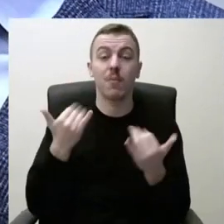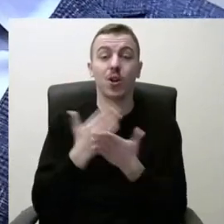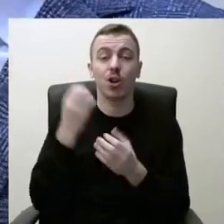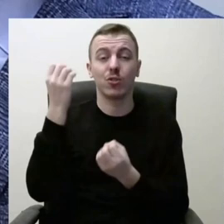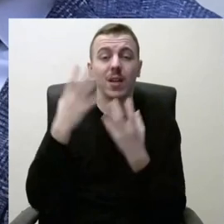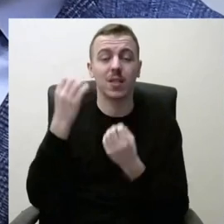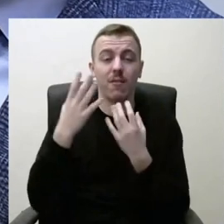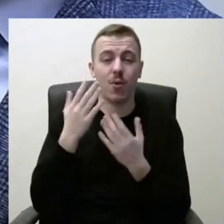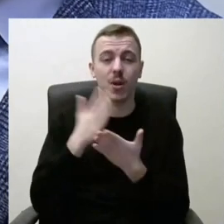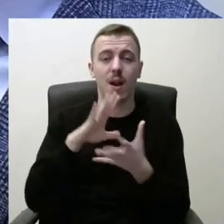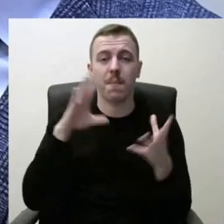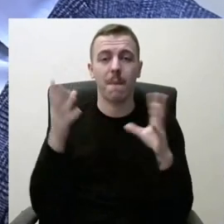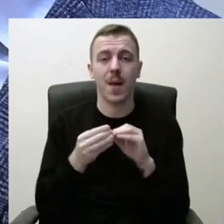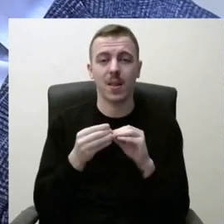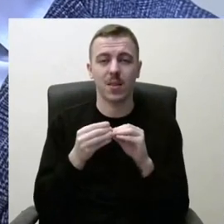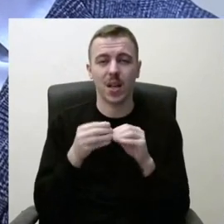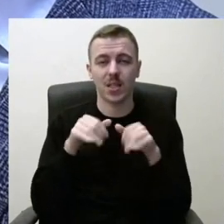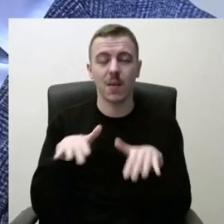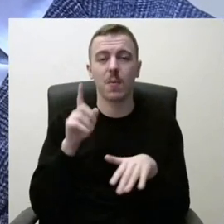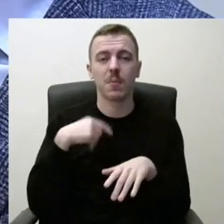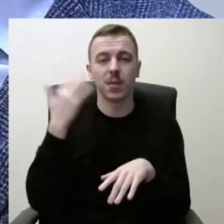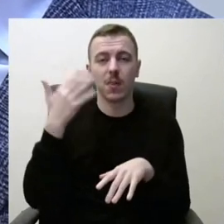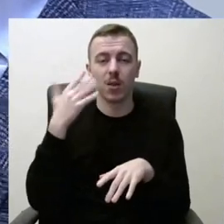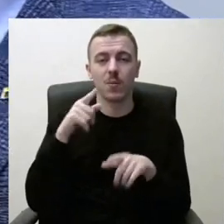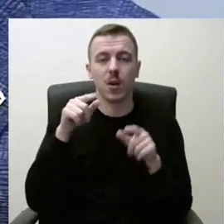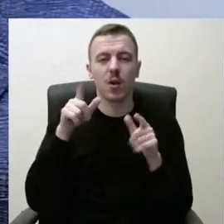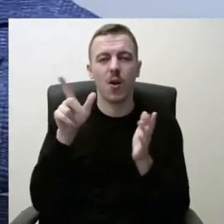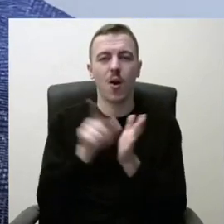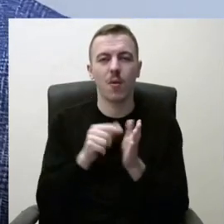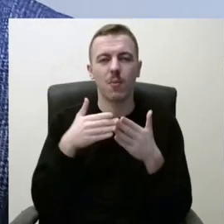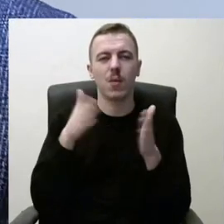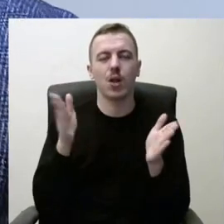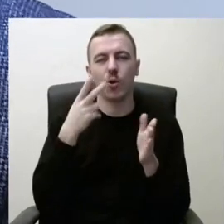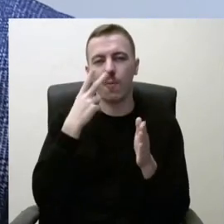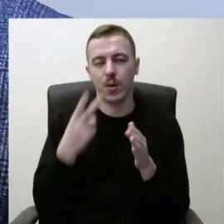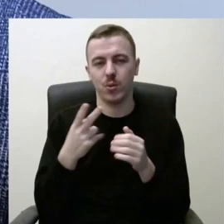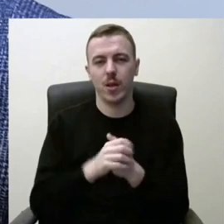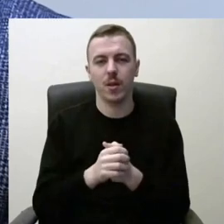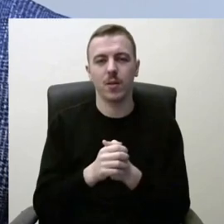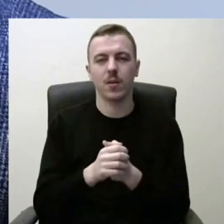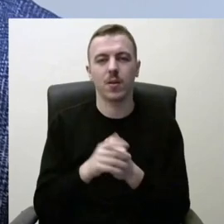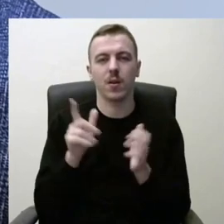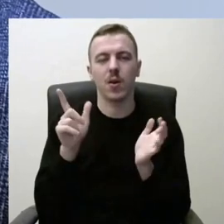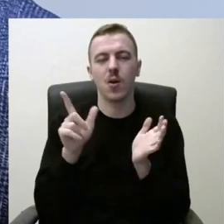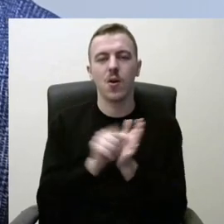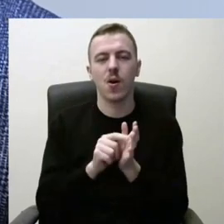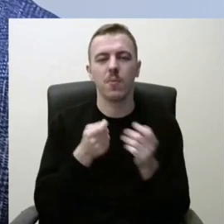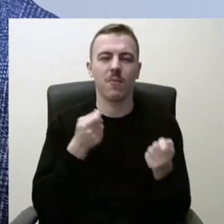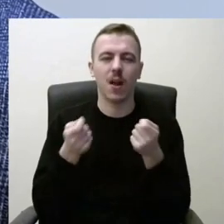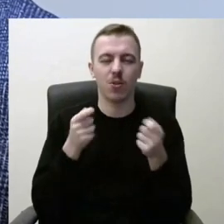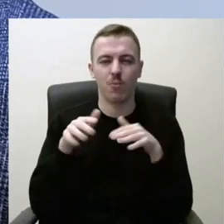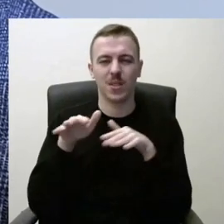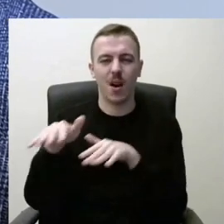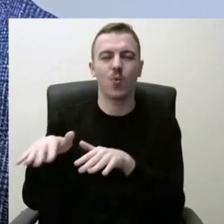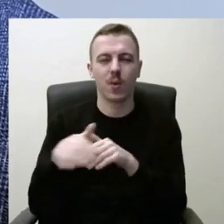sujungti į bendrą schemą, tačiau mes manom, kad tai turėtų būti plačiau pažiūrima į tai. Turi būti valdomi srautai, turi